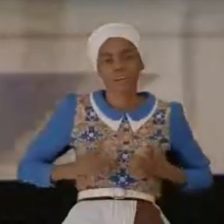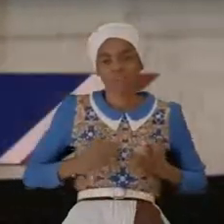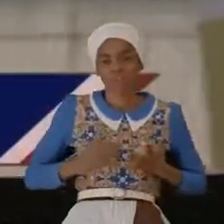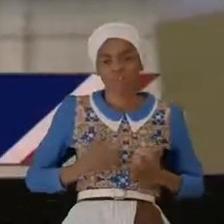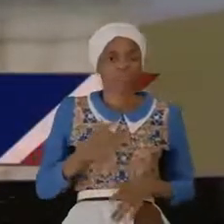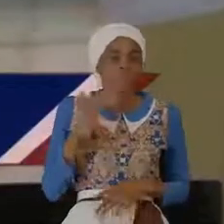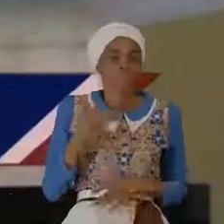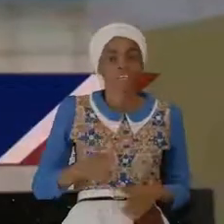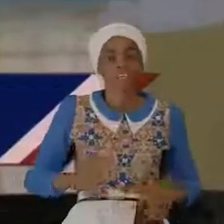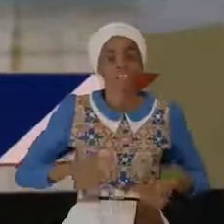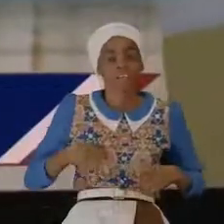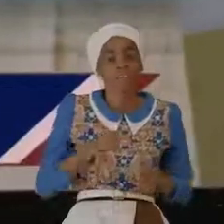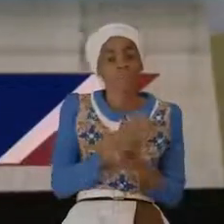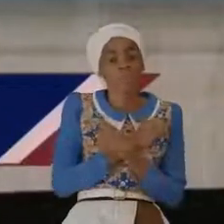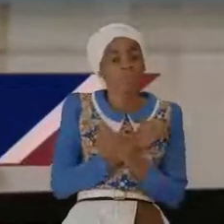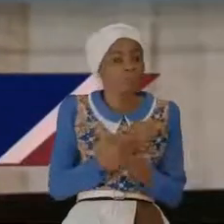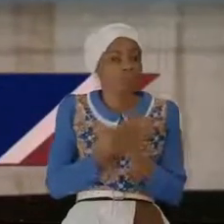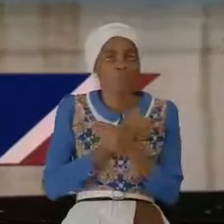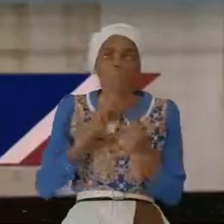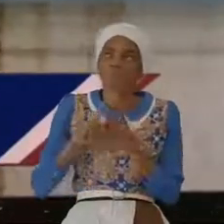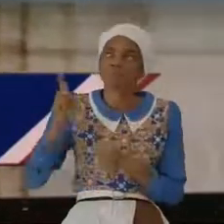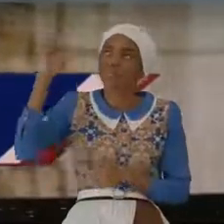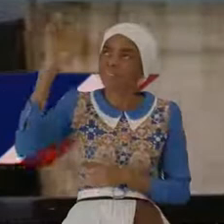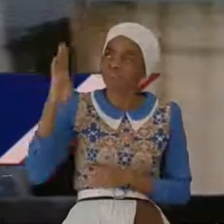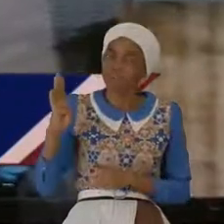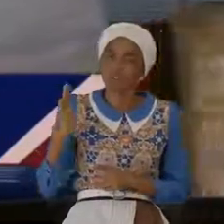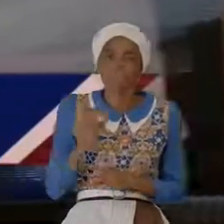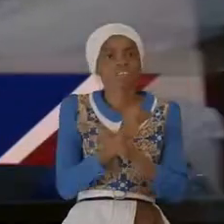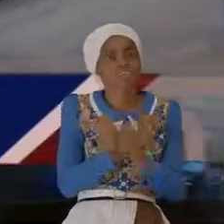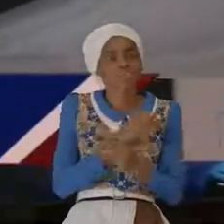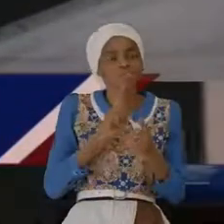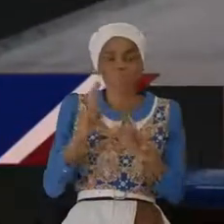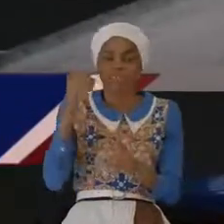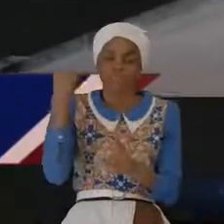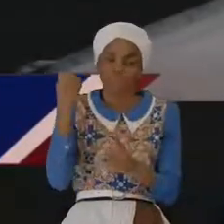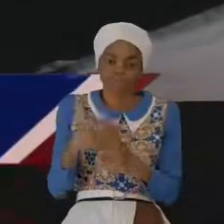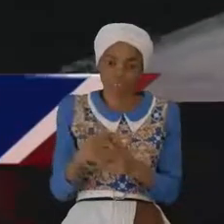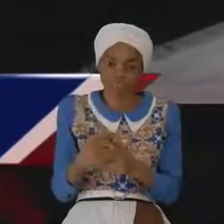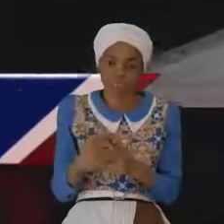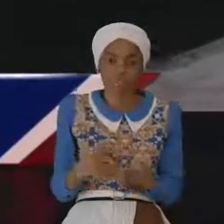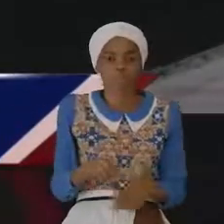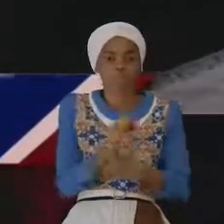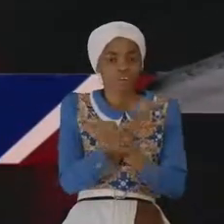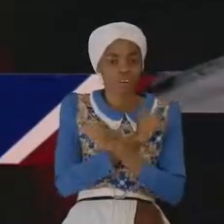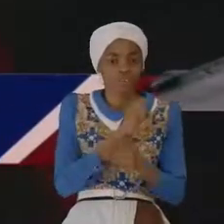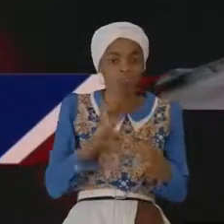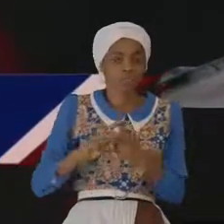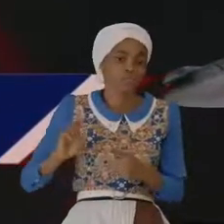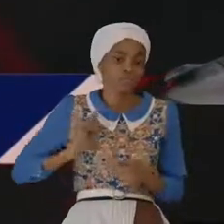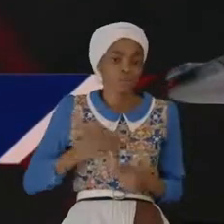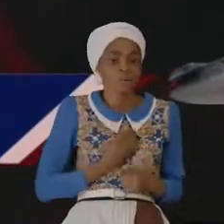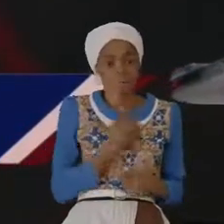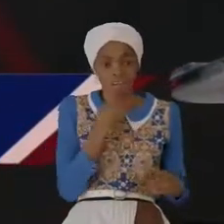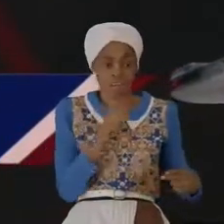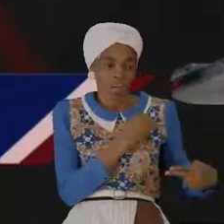d'amour. L'amour envers Dieu, l'amour envers sa parole, l'amour envers nos